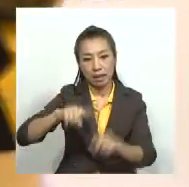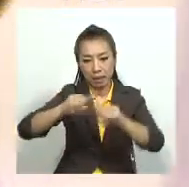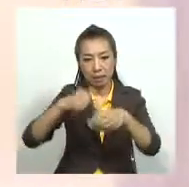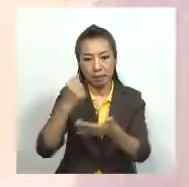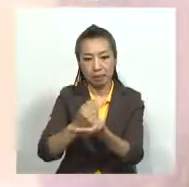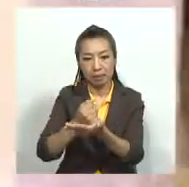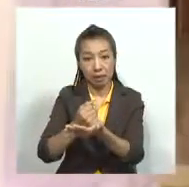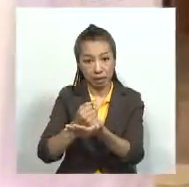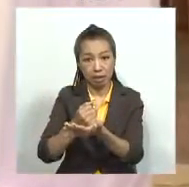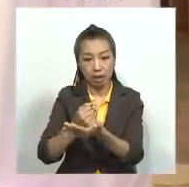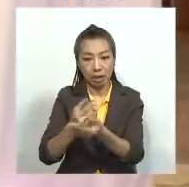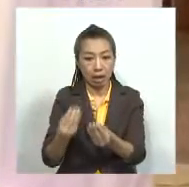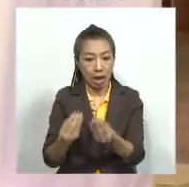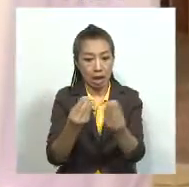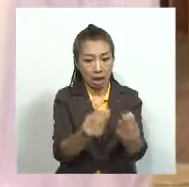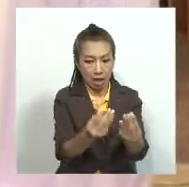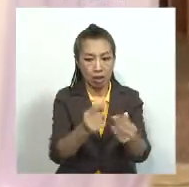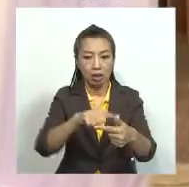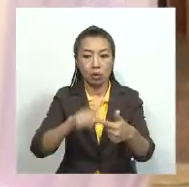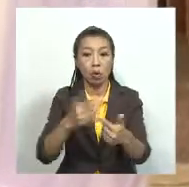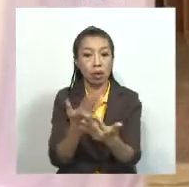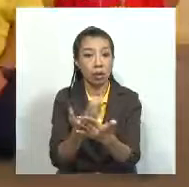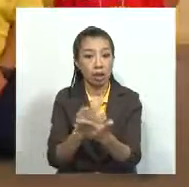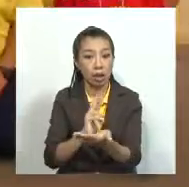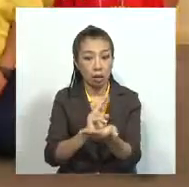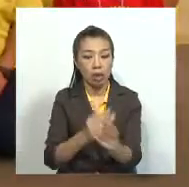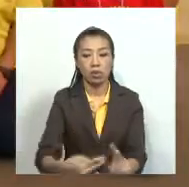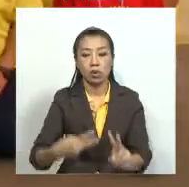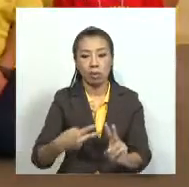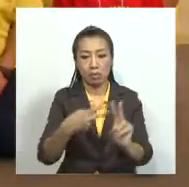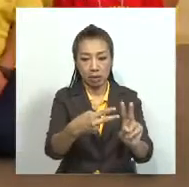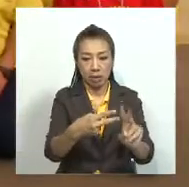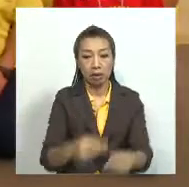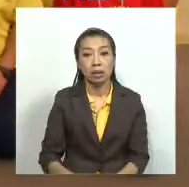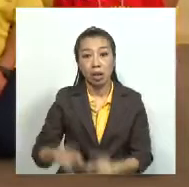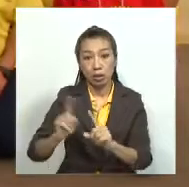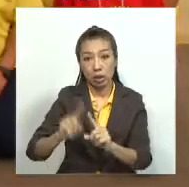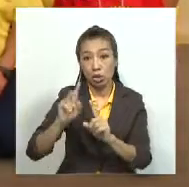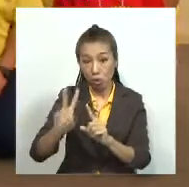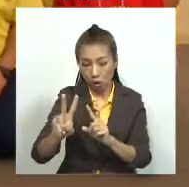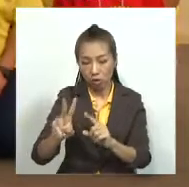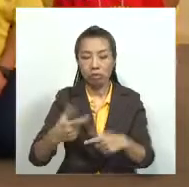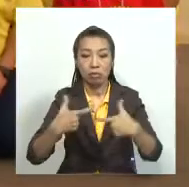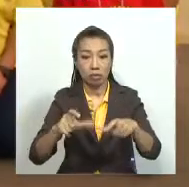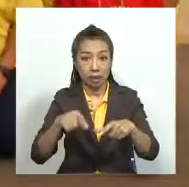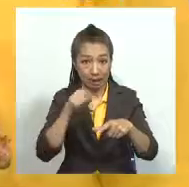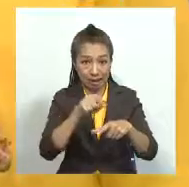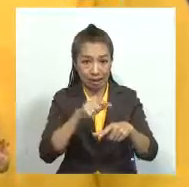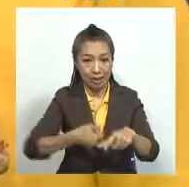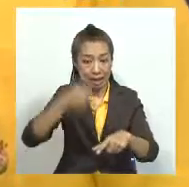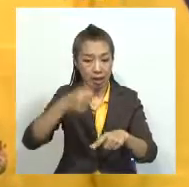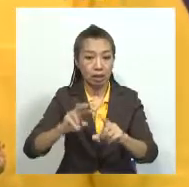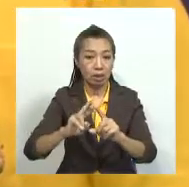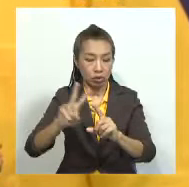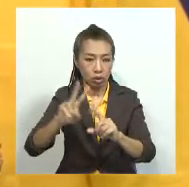กาศซึ่งเป็นประกาศนียบัตรพร้อมเงินรางวัล 20,000 บาทส่วนรองชนะเลิศอันดับ1ค่ะได้รับประกาศนียบัตร